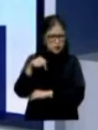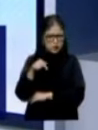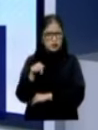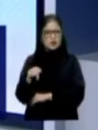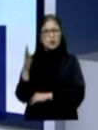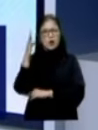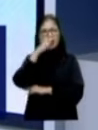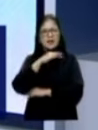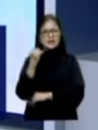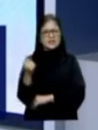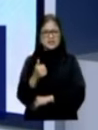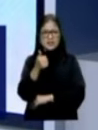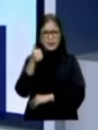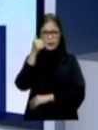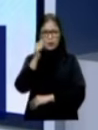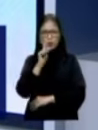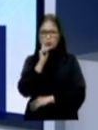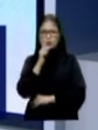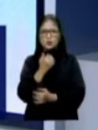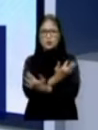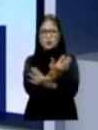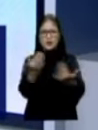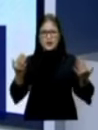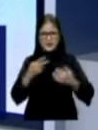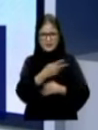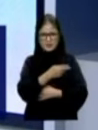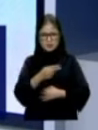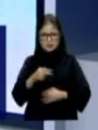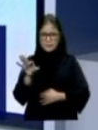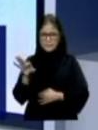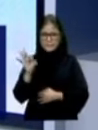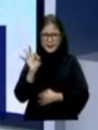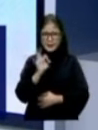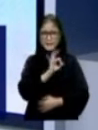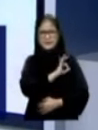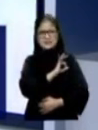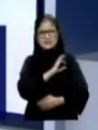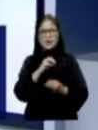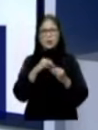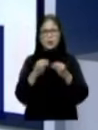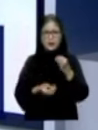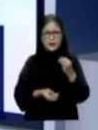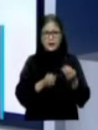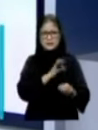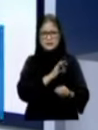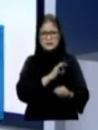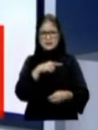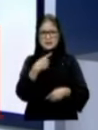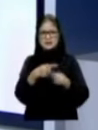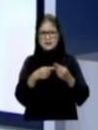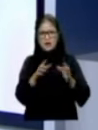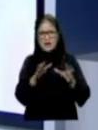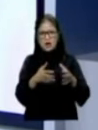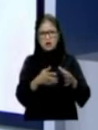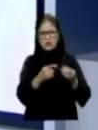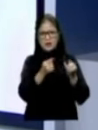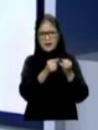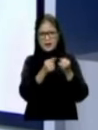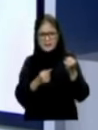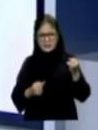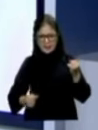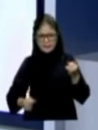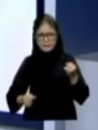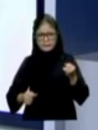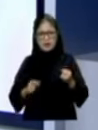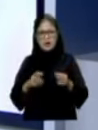pemirsa merupakan hari istimewa bagi rakyat Indonesia untuk memilih presiden dan wakil presiden serta anggota